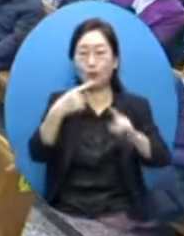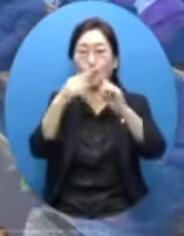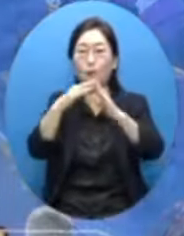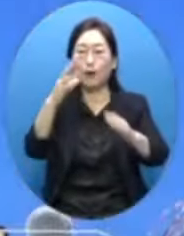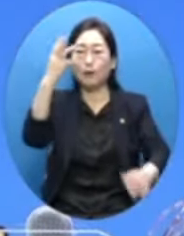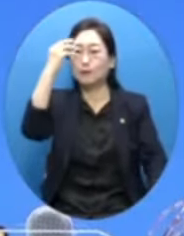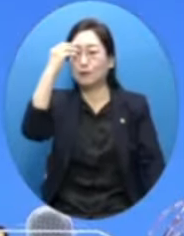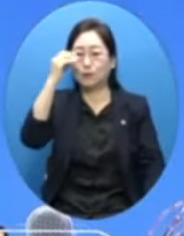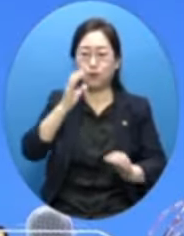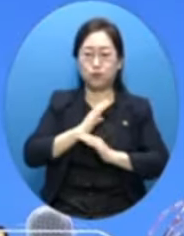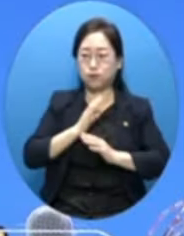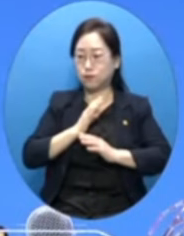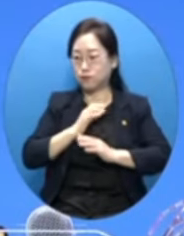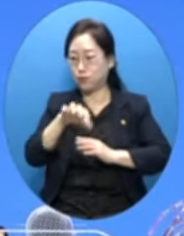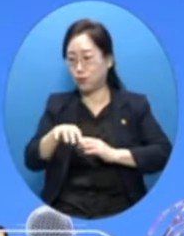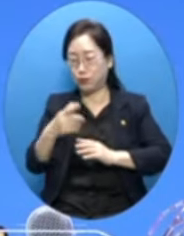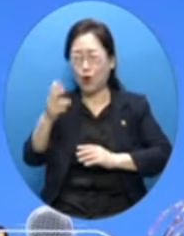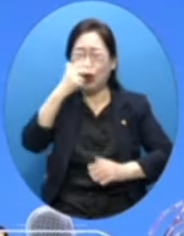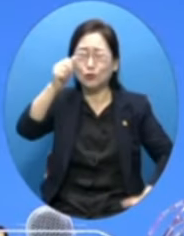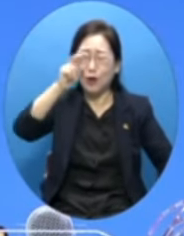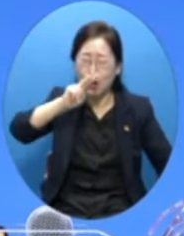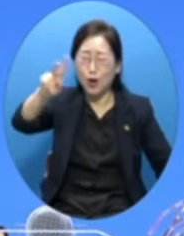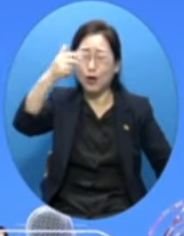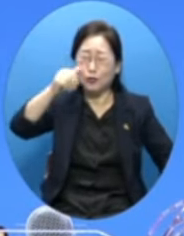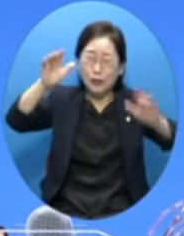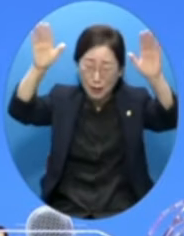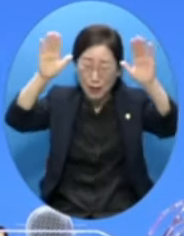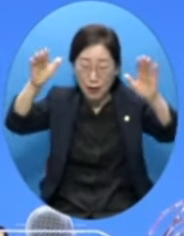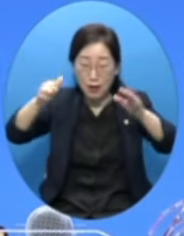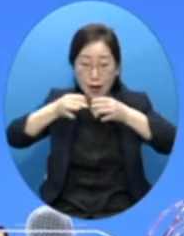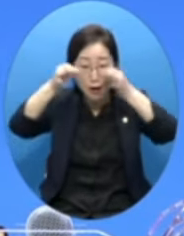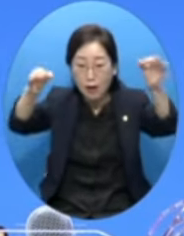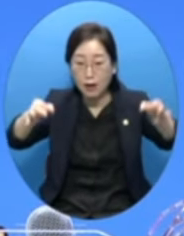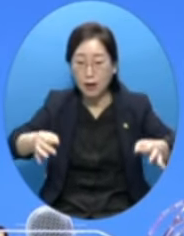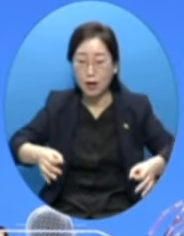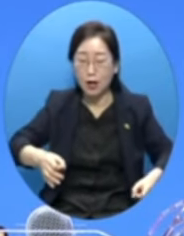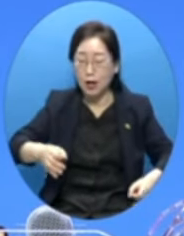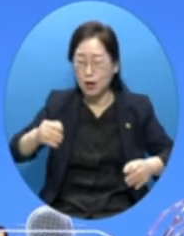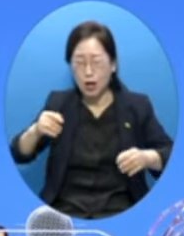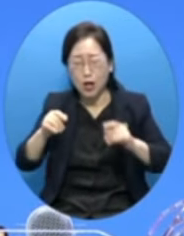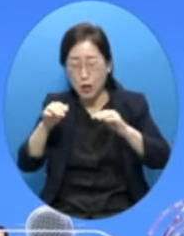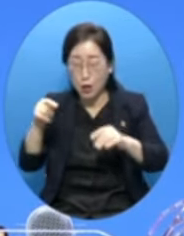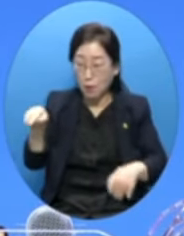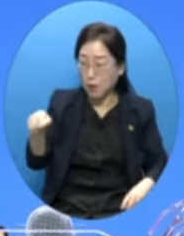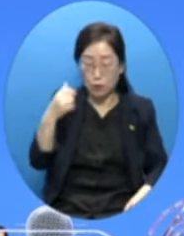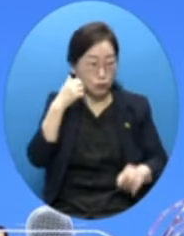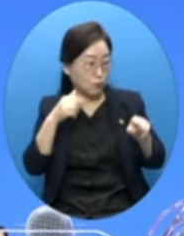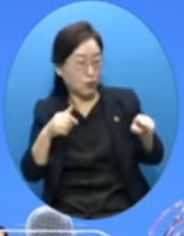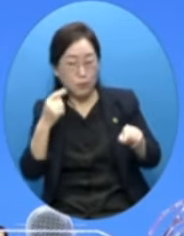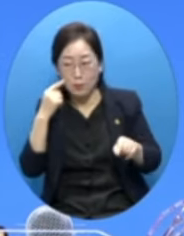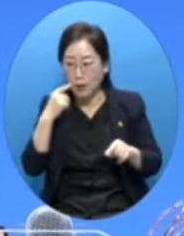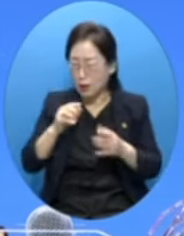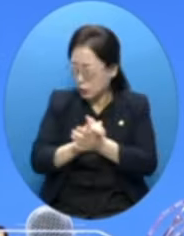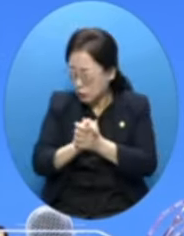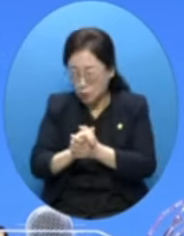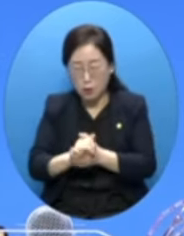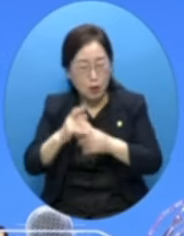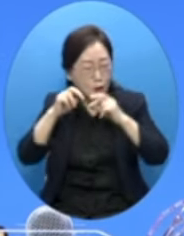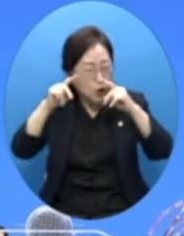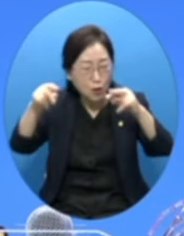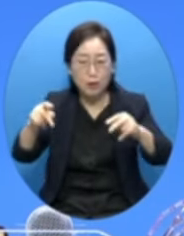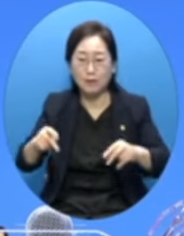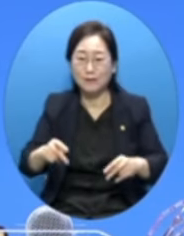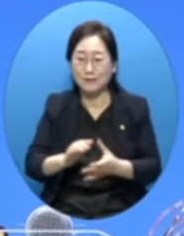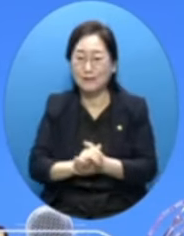이상하고 무서운 것이었습니다. 주여 주여 소리를 막 지르지 않나 옆에서는 알도도도 못한 소리로 기도하는데 방언기도인 것